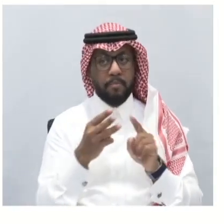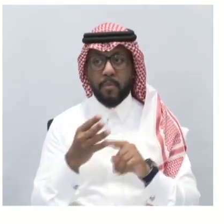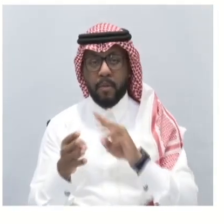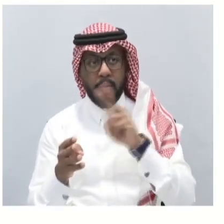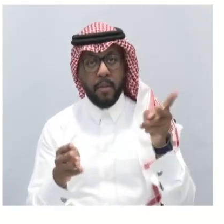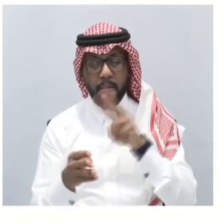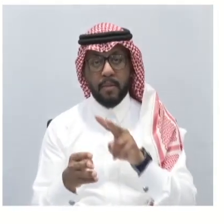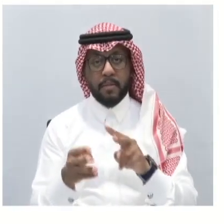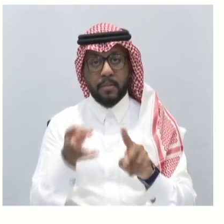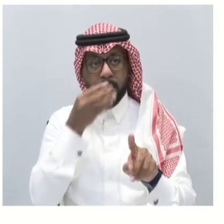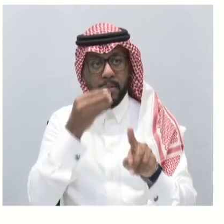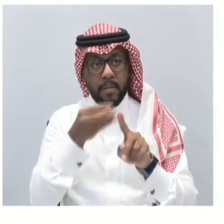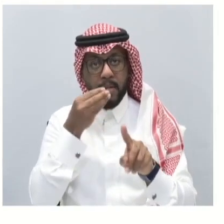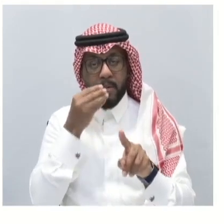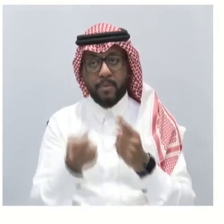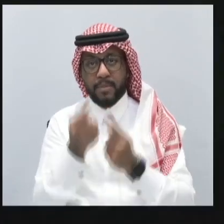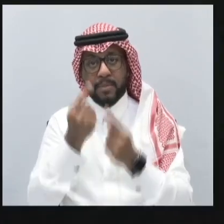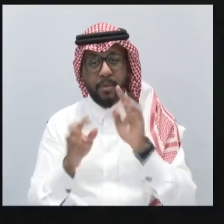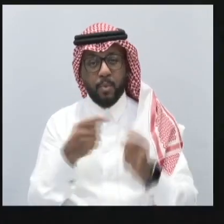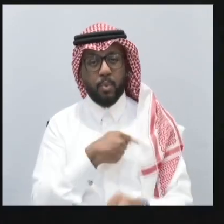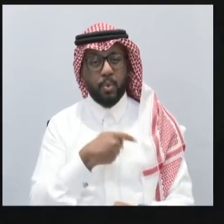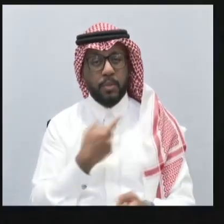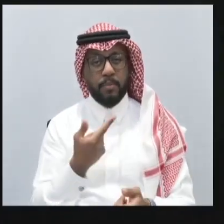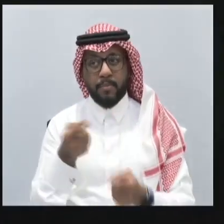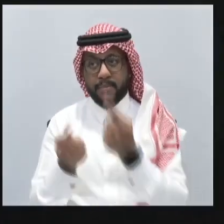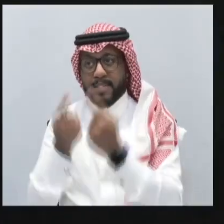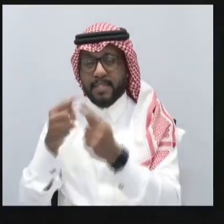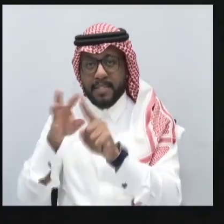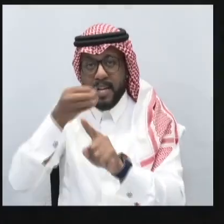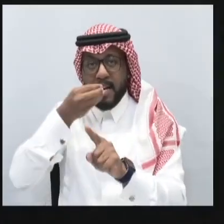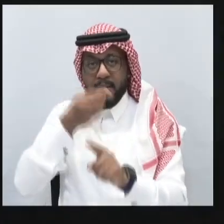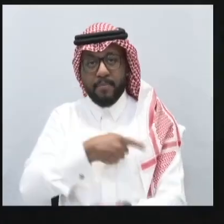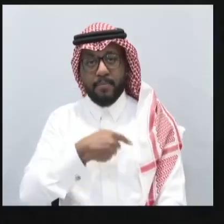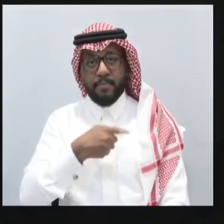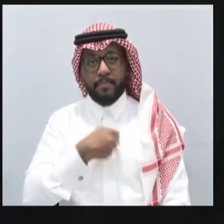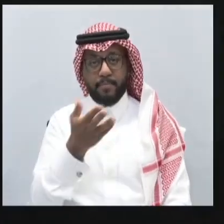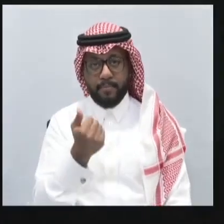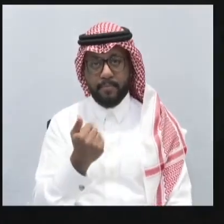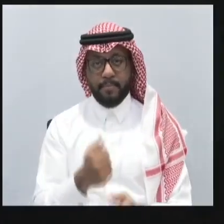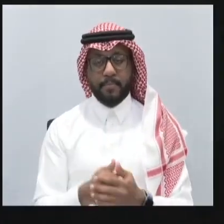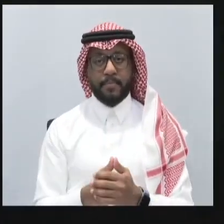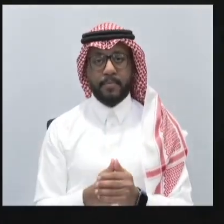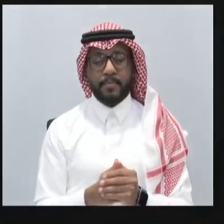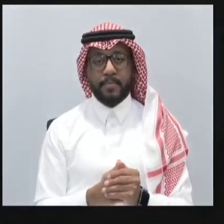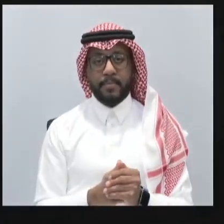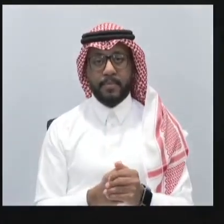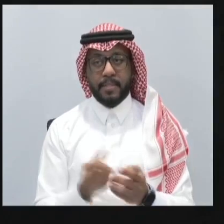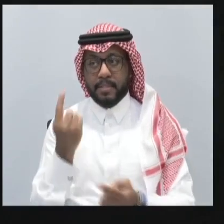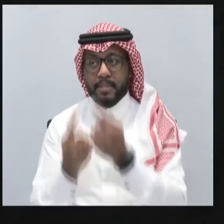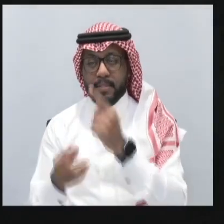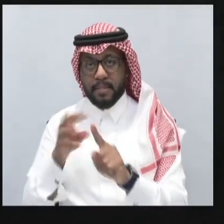الحيوانات تاكل النباتات يبغانا نسمي حيوانات تاكل ايش